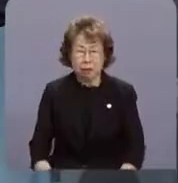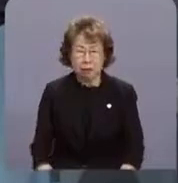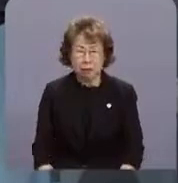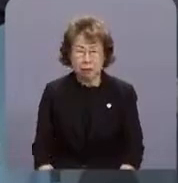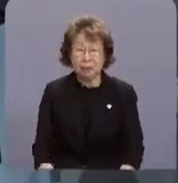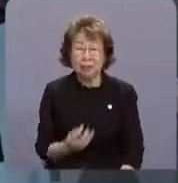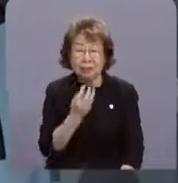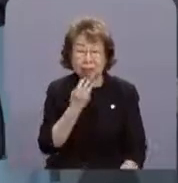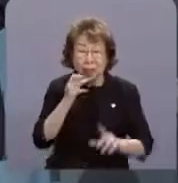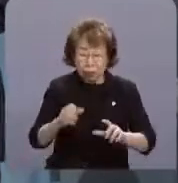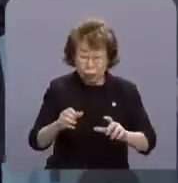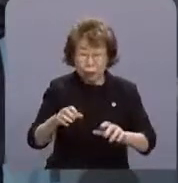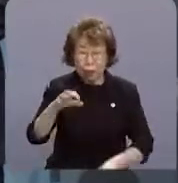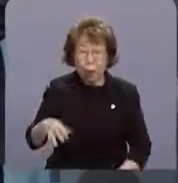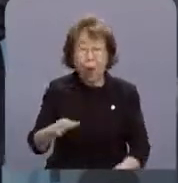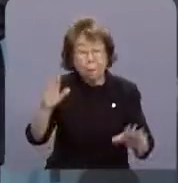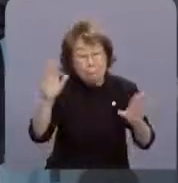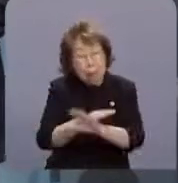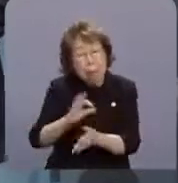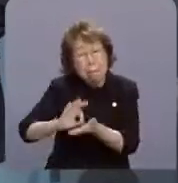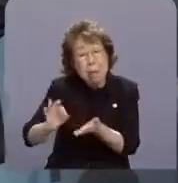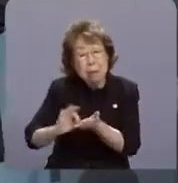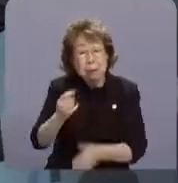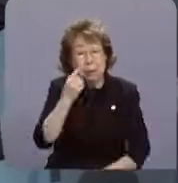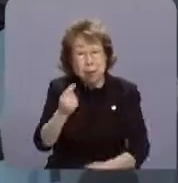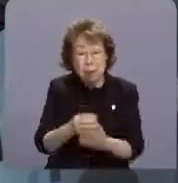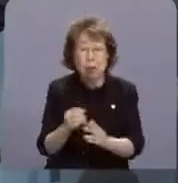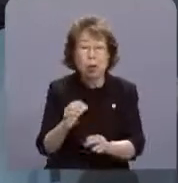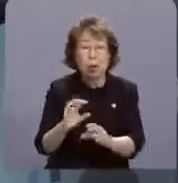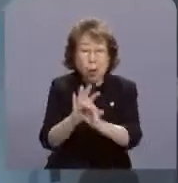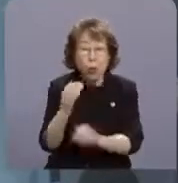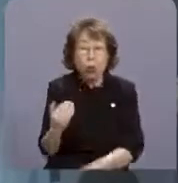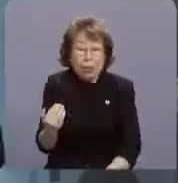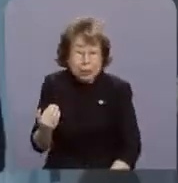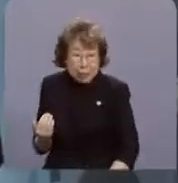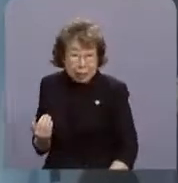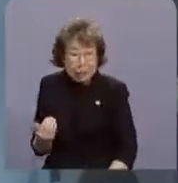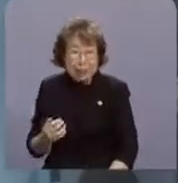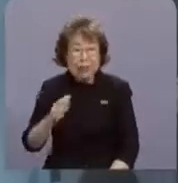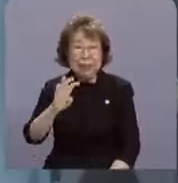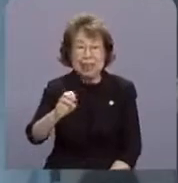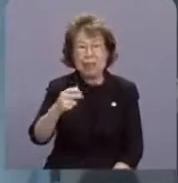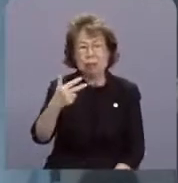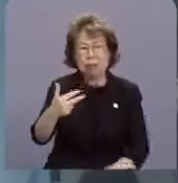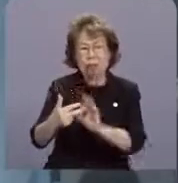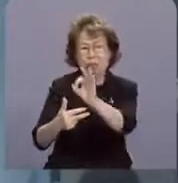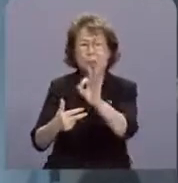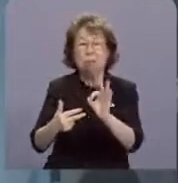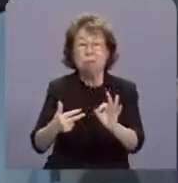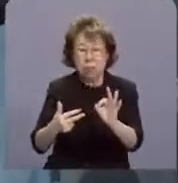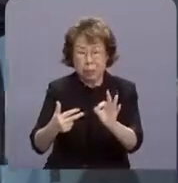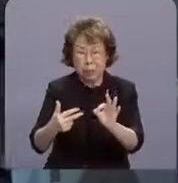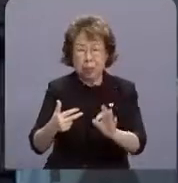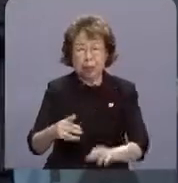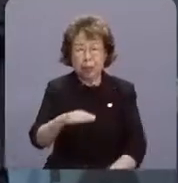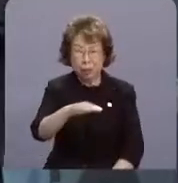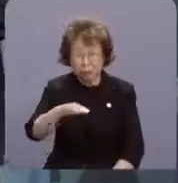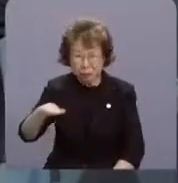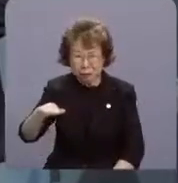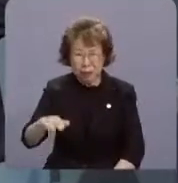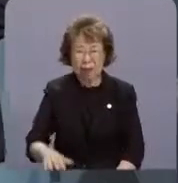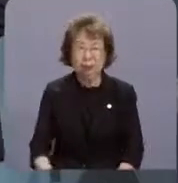서울 종로구에 야간 매출 보니 이콘 iv 전에 이 47% 소중 까지